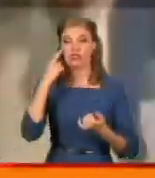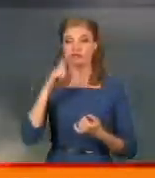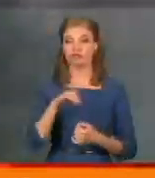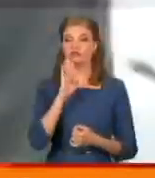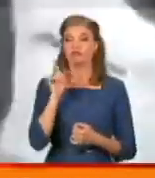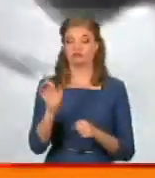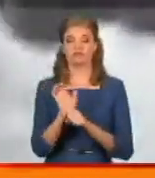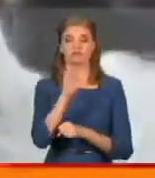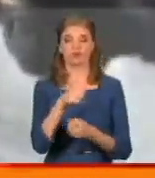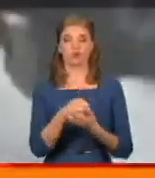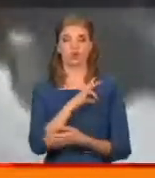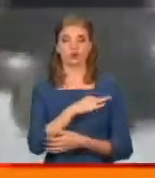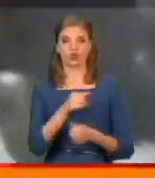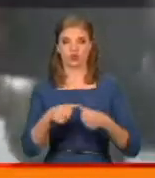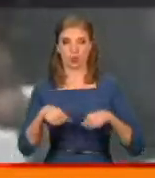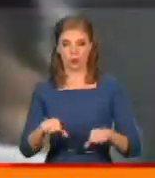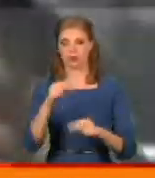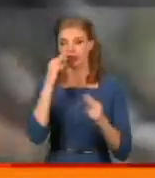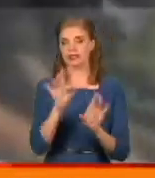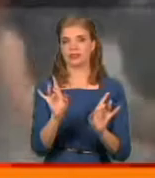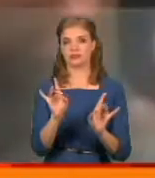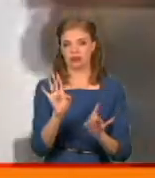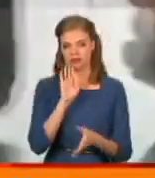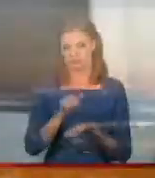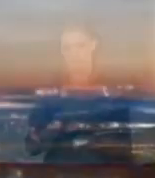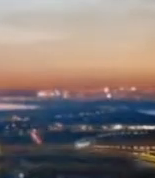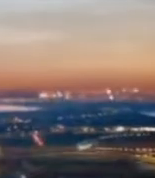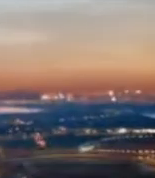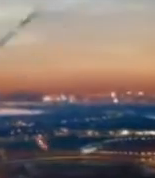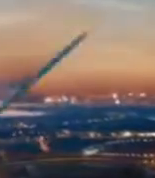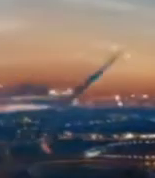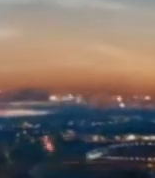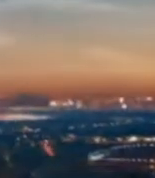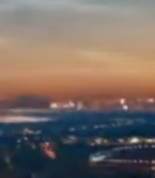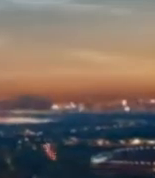відомо, Гульсум Алієву доправили до слідчого комітету, свідчити вона відмовилася.